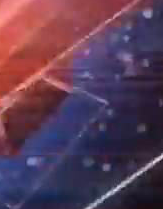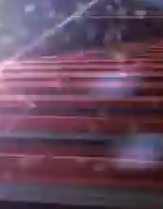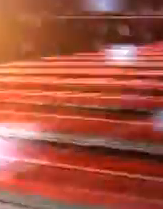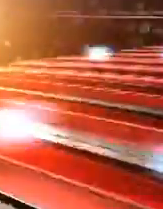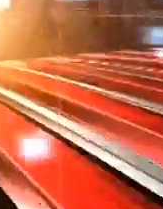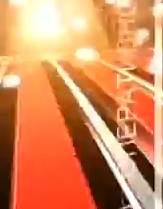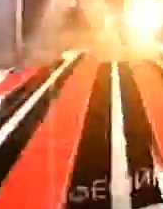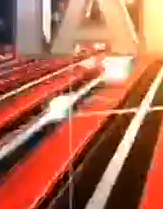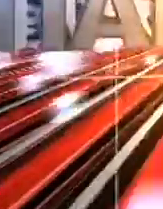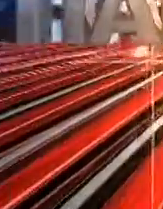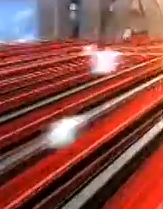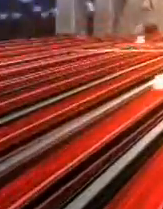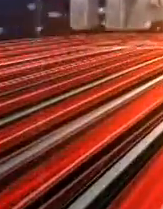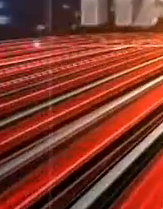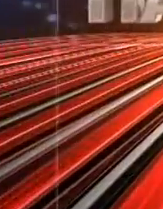Музика